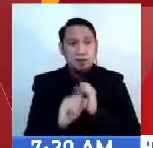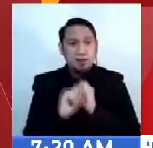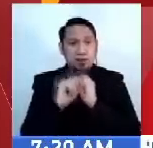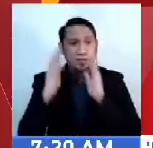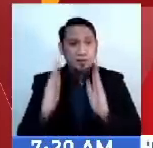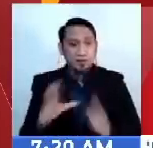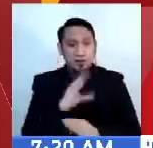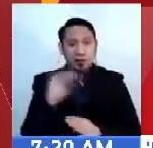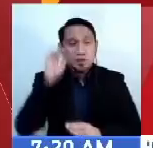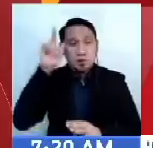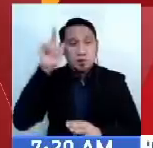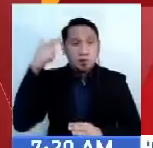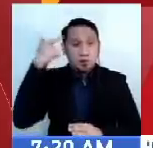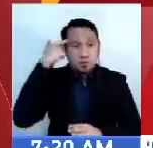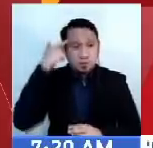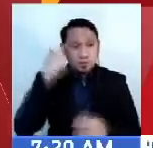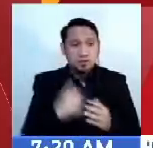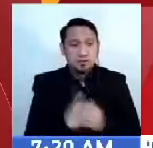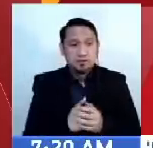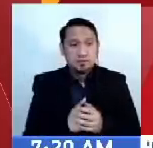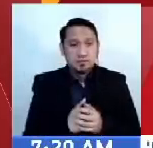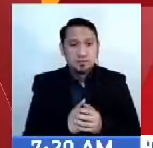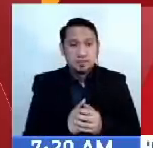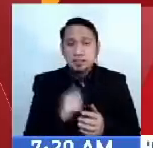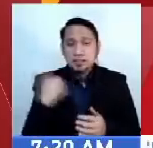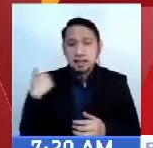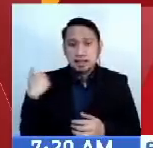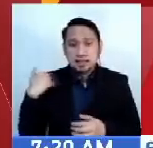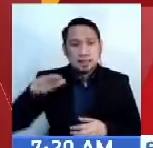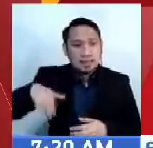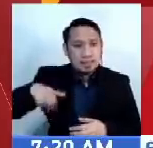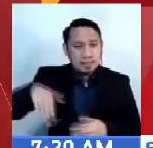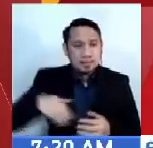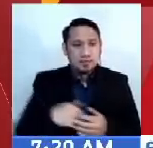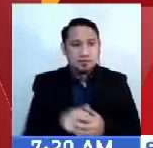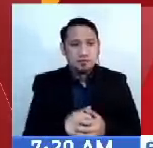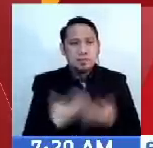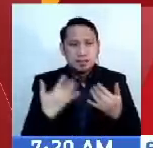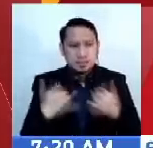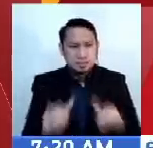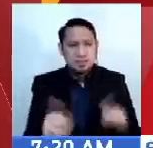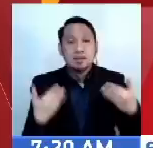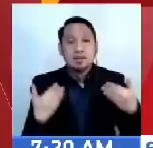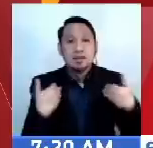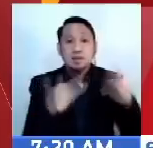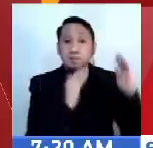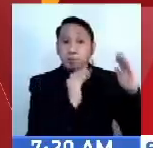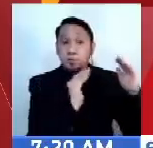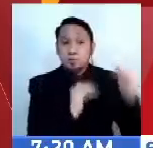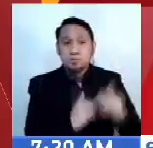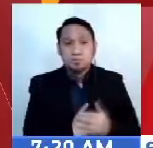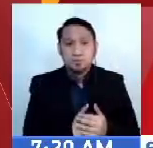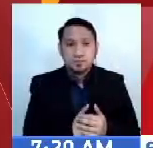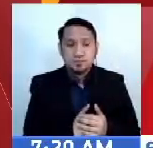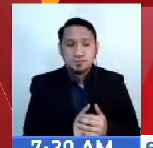pamahalaan. Hindi pa huli ang lahat. Ang pag-asa natin ay nasa